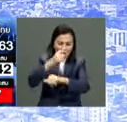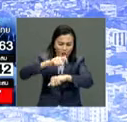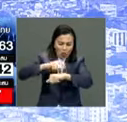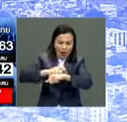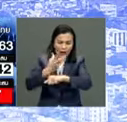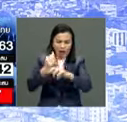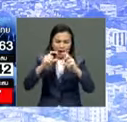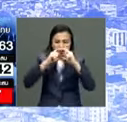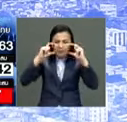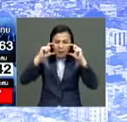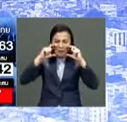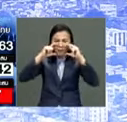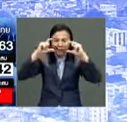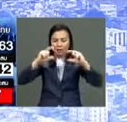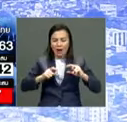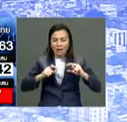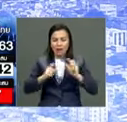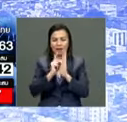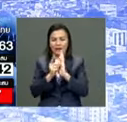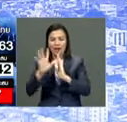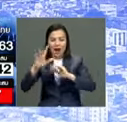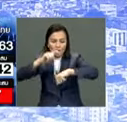ก็ต้องครับนะครับเราขอความร่วมมือนะครับผมเปรียบเทียบรอเวลามาเหมือนตู้พันสุขตู้ปันสุขก็ไม่มีคนบังคับนะครับไม่มีคนเฝ้าด้วยค่ะอยากจะมาจิบไรก็มาหยิบนะครับเรื่องเดียวกันแต่เราเป็นการช่วยเหลือสังคมนะครับถ้าท่านกรอกเบอร์โทรศัพท์ผิดนะครับถ้าท่านประกอบบริษัทไม่จริงเวลามีปัญหาขึ้นมาถ้าไม่ห่วงคนที่บ้านท่านไม่ห่วงคุณพ่อคุณแม่ไม่ห่วงลูกๆนั่นแหละครับว่าท่านก็จะเป็นคนที่ท่านเป็นรับจ้างอยู่คนเดียวในฐานะที่คนที่ไปในเวลาเดียวกันนะครับอย่างกรณีที่เป็นคดีดาวมากที่เกาหลีร้านตัดผมเนี่ยผมก็ไม่ได้ไปตัดร้านเดียวกับร้านนั้นนะครับแต่ว่าถ้ามีระบบไทยชนะนี้นั่งนึกๆดูก็ไม่ต้องมาแบบที่ท่านอาจารย์ทวีสิทธ์ในกรุณาธิบายว่าต้องมาตามกันแบบละเอียดนะครับต้องมาตามกันว่ากันแค่ว่าเปิดเปิดหน้ากากแค่5นาทีอย่างนี้ครับเวลาไหนซึ่งผมดูแล้วมันก็ค่อนข้างจะแบบลึกซึ้งล้างซับซ้อนและผมคิดว่าในเชิงของการจะทบเป็นคนหมู่มากครับก็เรียนว่าเราเป็นหัดความที่ไทยช่วยไทยครับก็อยากให้ทุกคนนะครับใส่